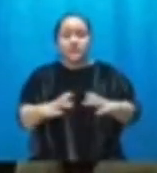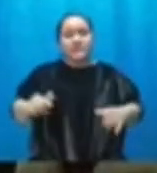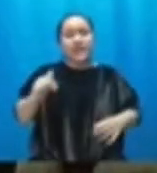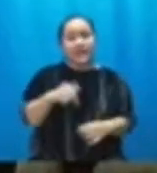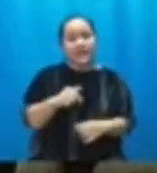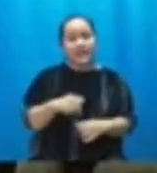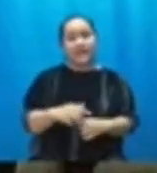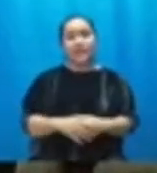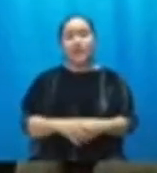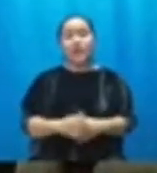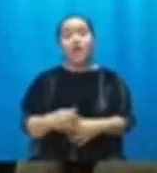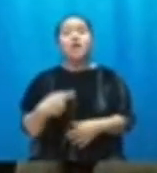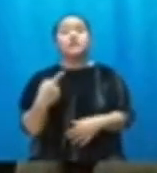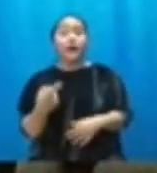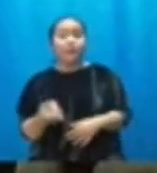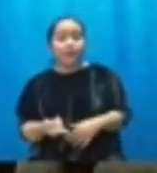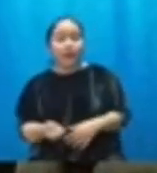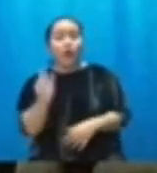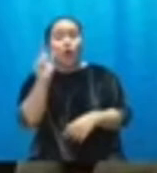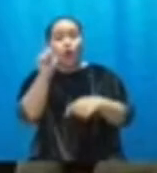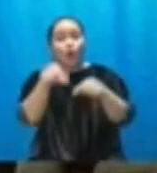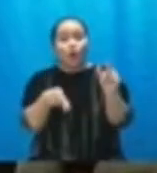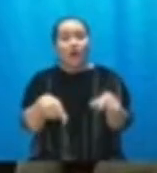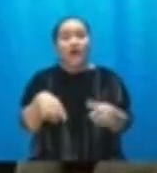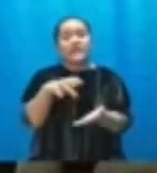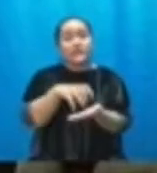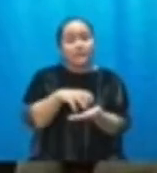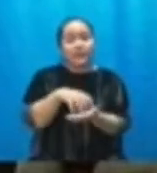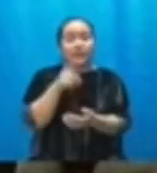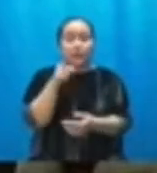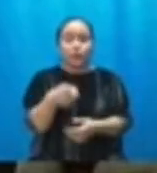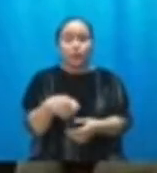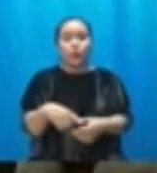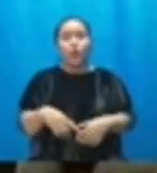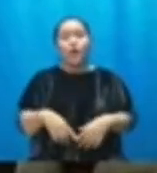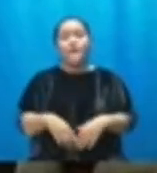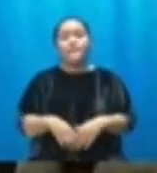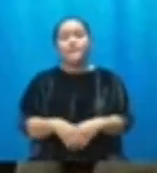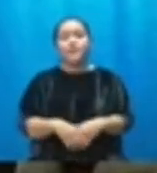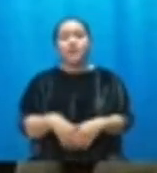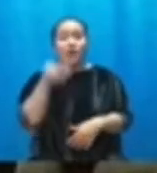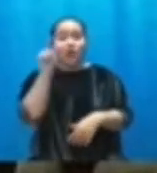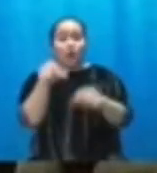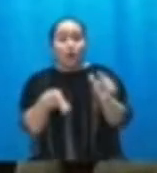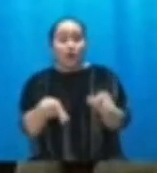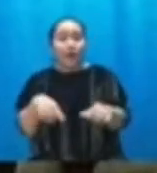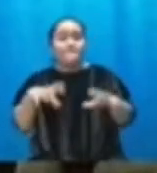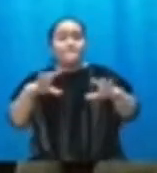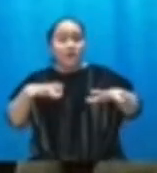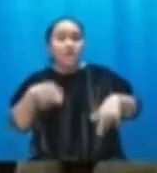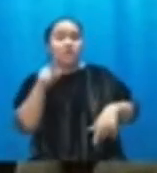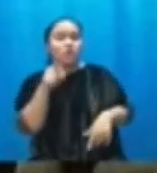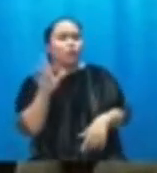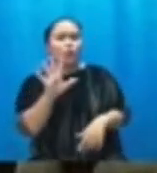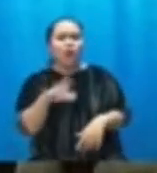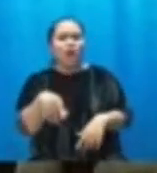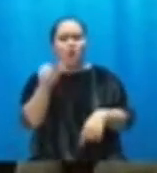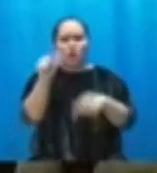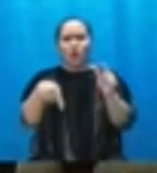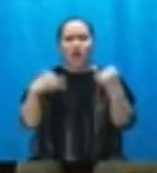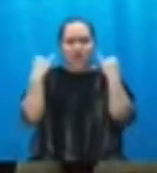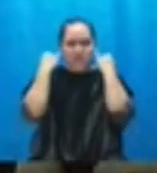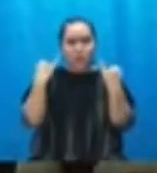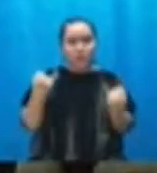Hai sampai-sampai orang setempat orang banyak di sini orang banyak bukan orang Yahudi tapi